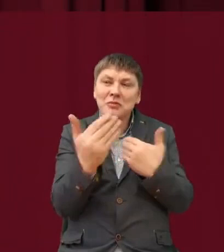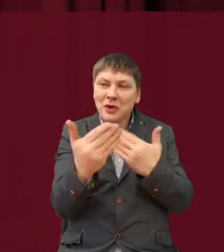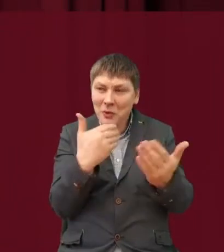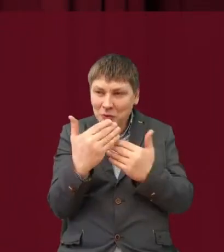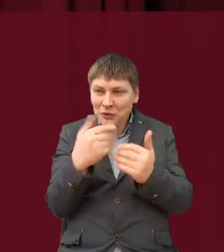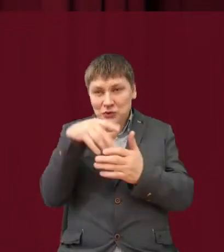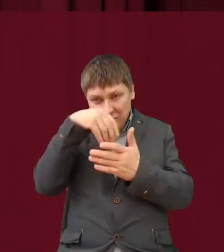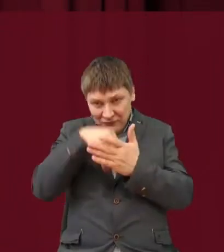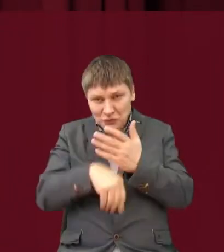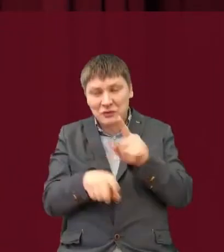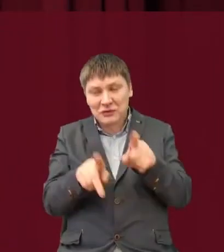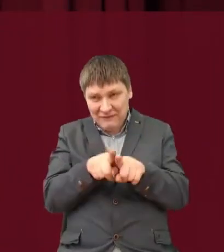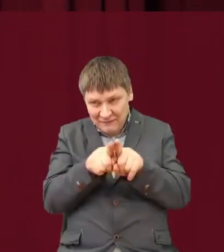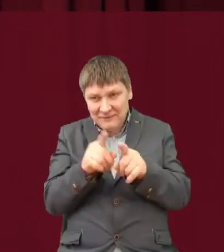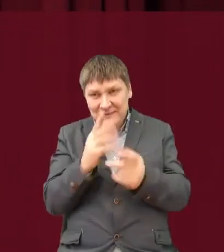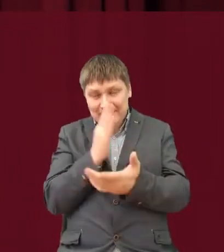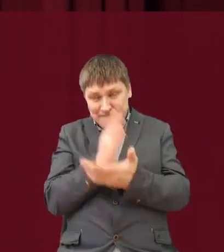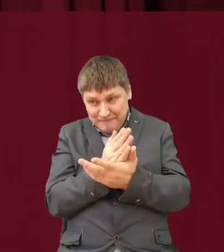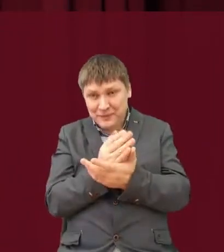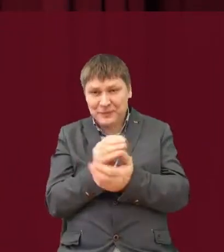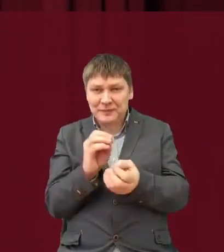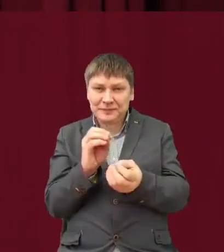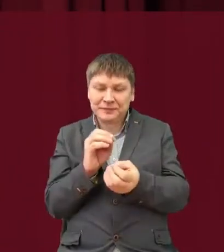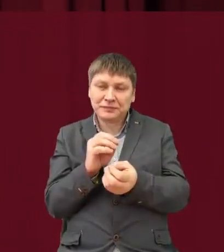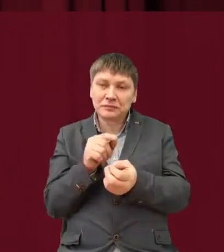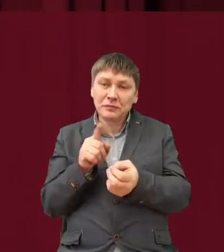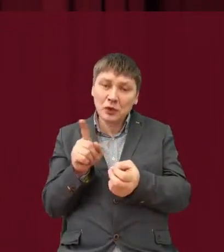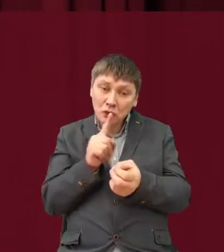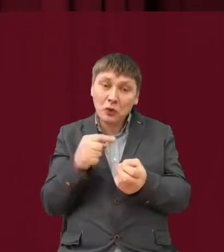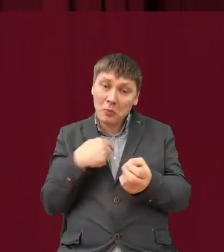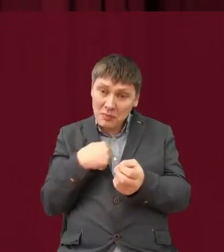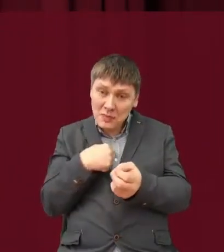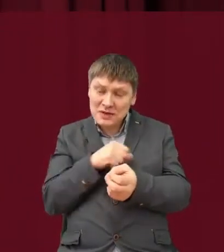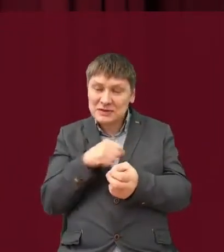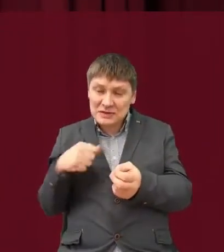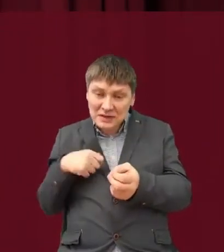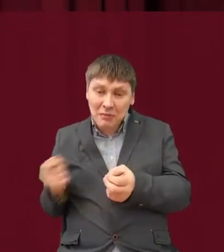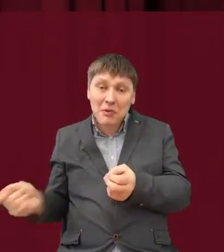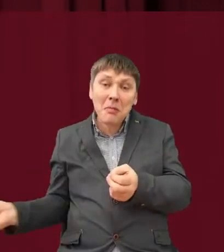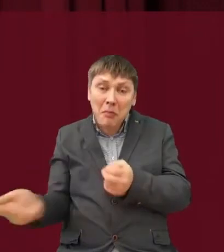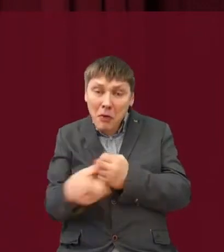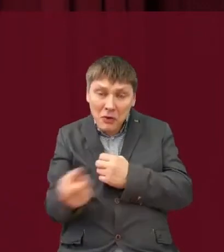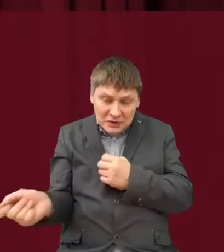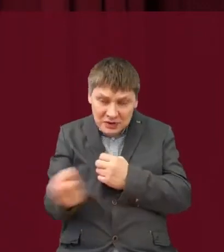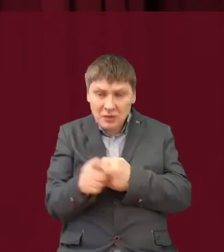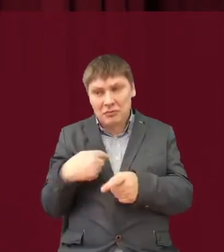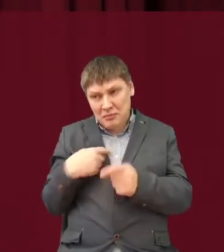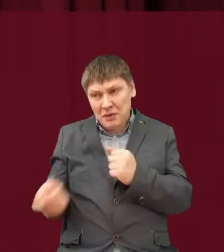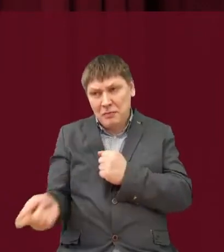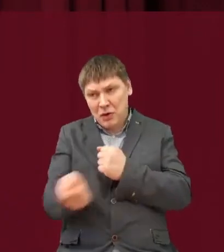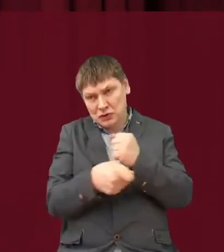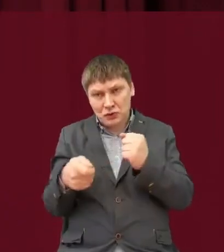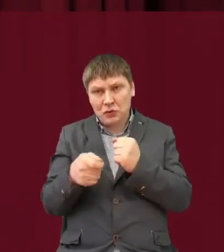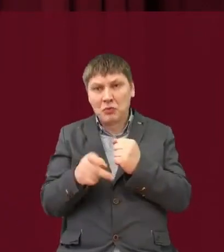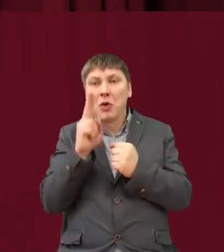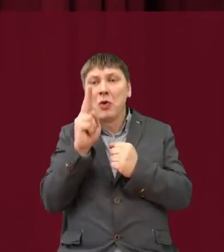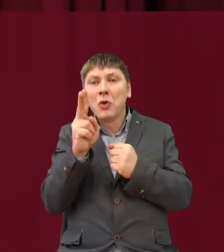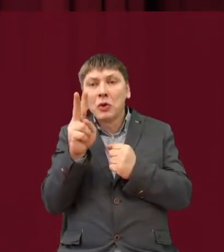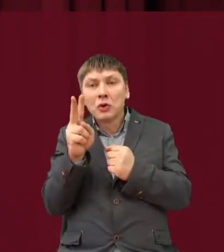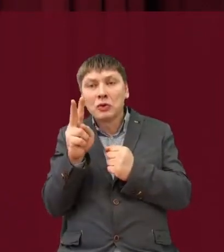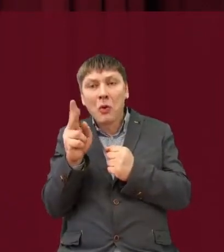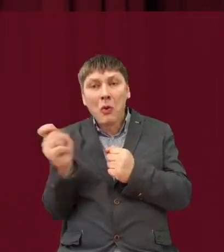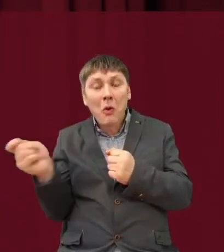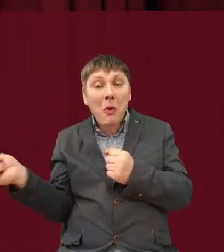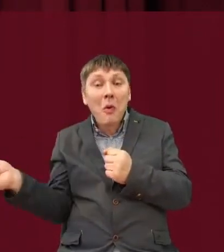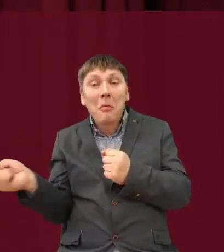в сфере нашего отношения к другим людям то что мы сеем то мы будем жать Библия говорит сеющий